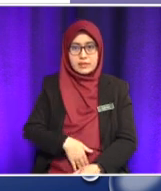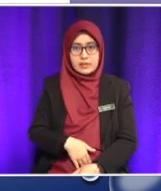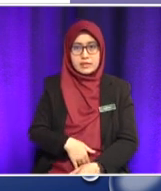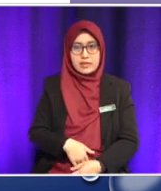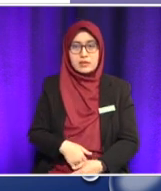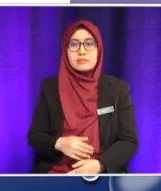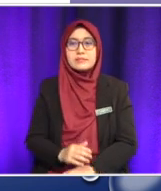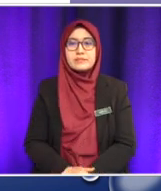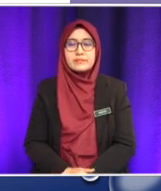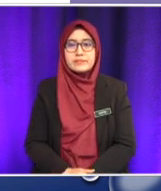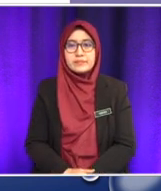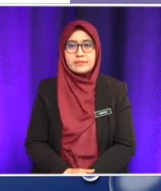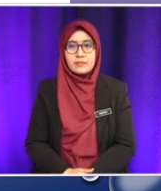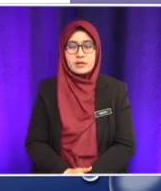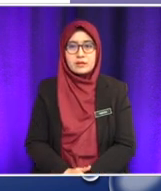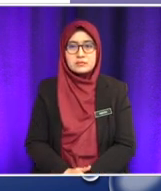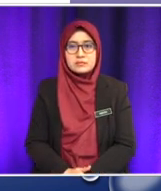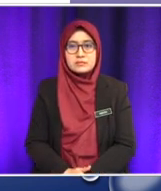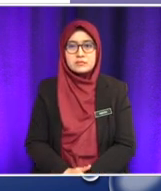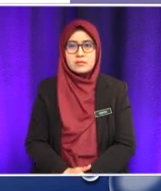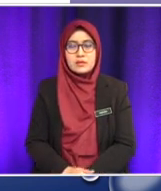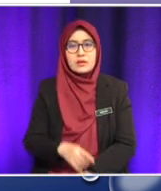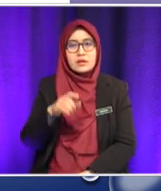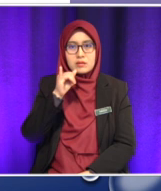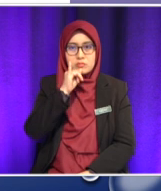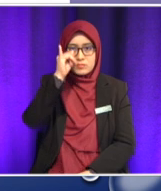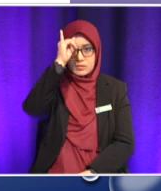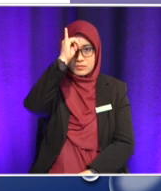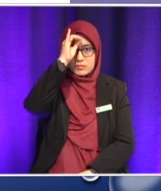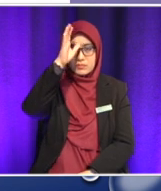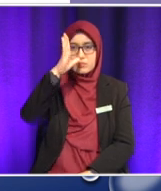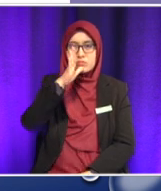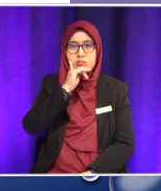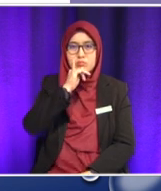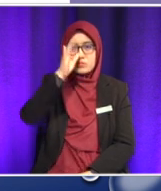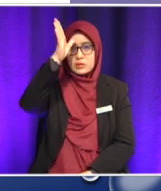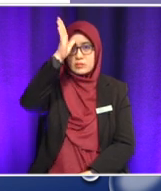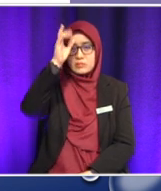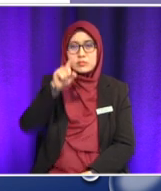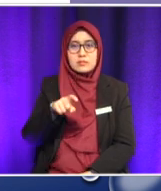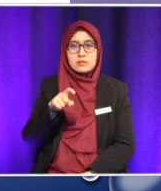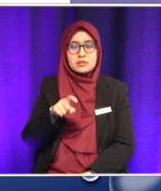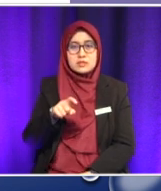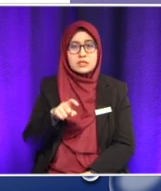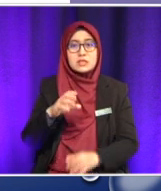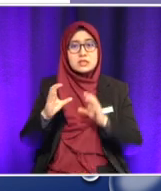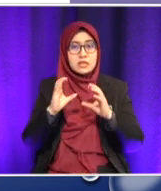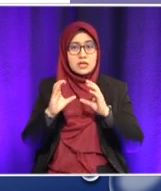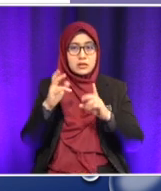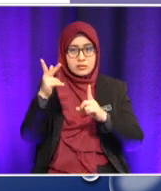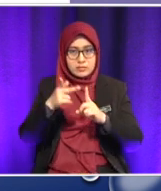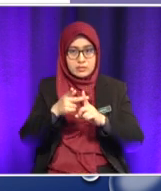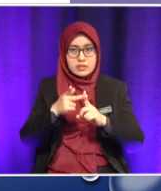diberi penjelasan keterangan kepada anak agar mereka Paham tempat-tempat tersebut tidak boleh